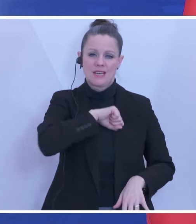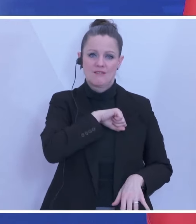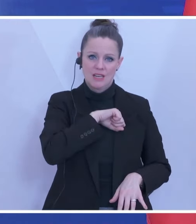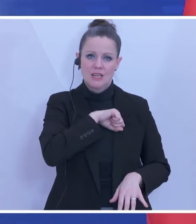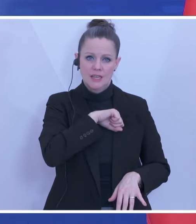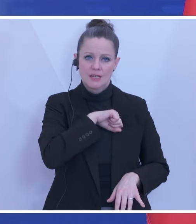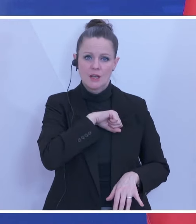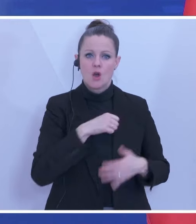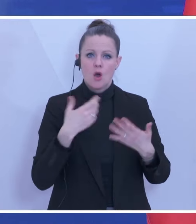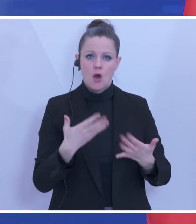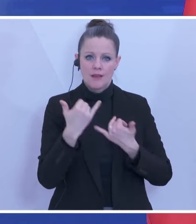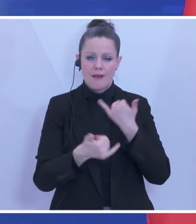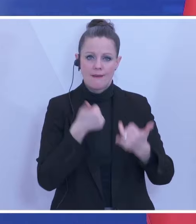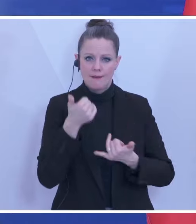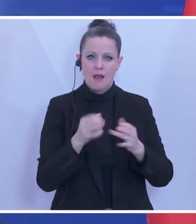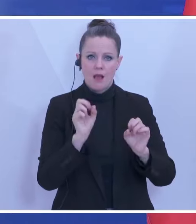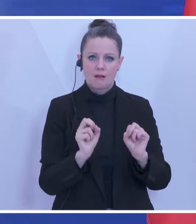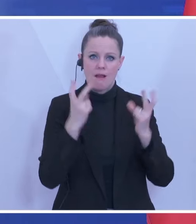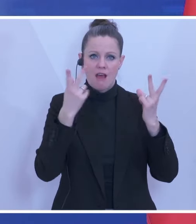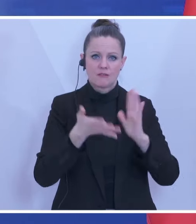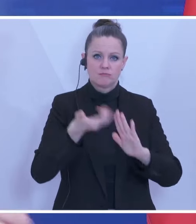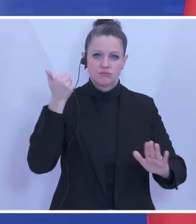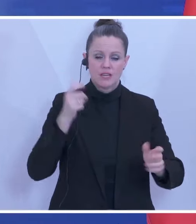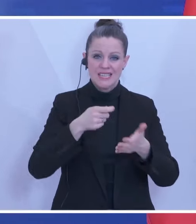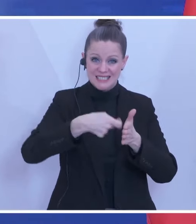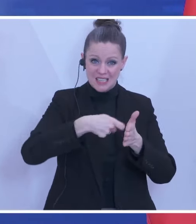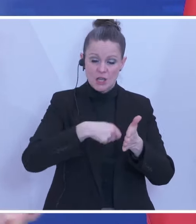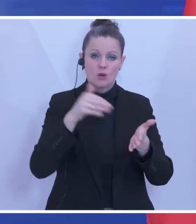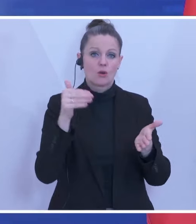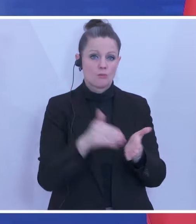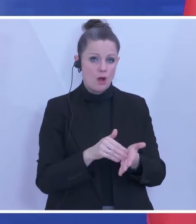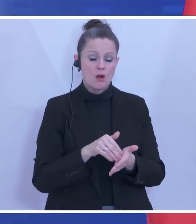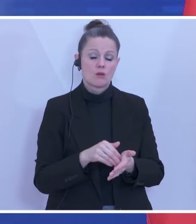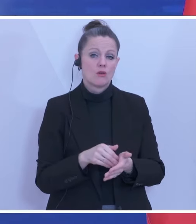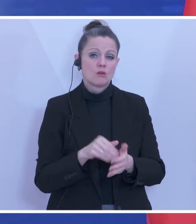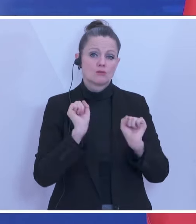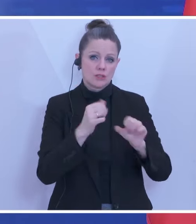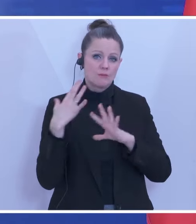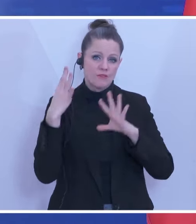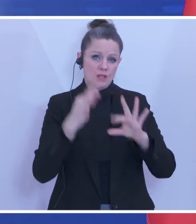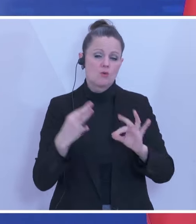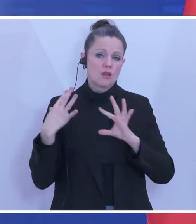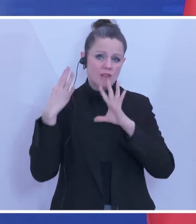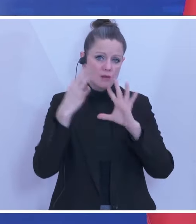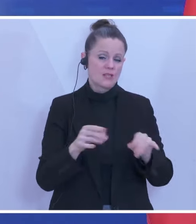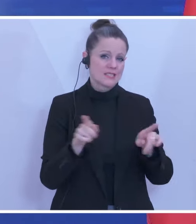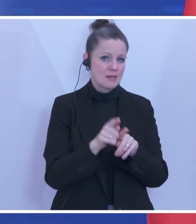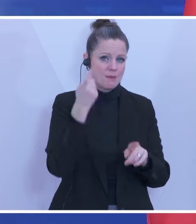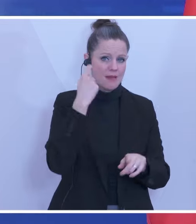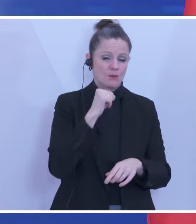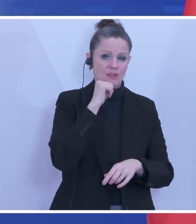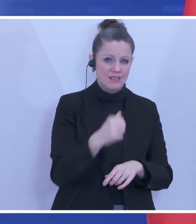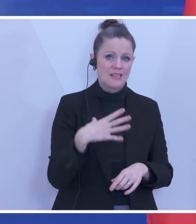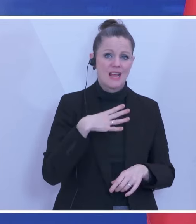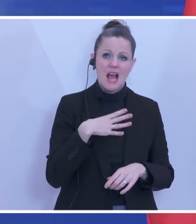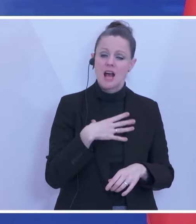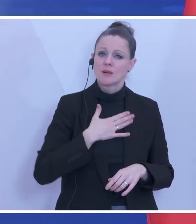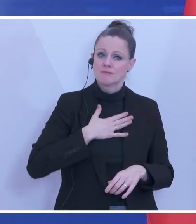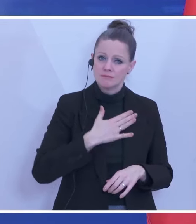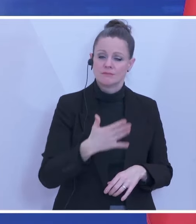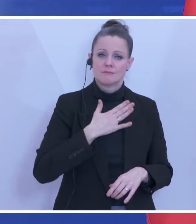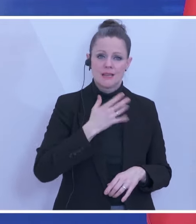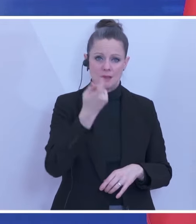Kraft treten wird und auch hier eine Sanierung glaube ich notwendig ist. Und ich sage es immer wieder, ich weiß, wir haben da nicht immer die gleiche Meinung, aber ich trete nach wie vor